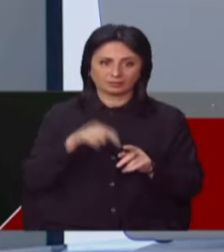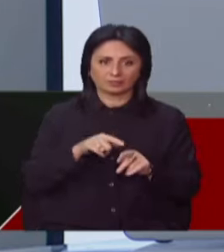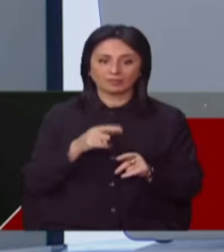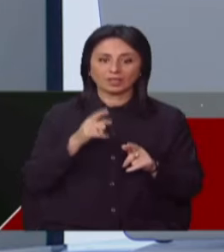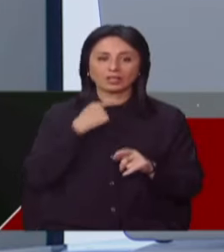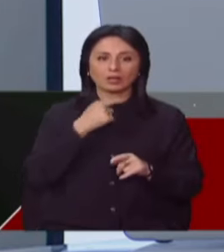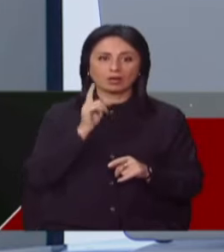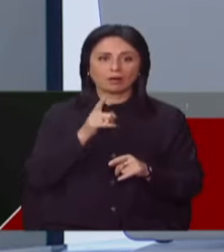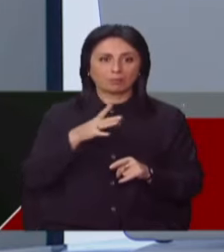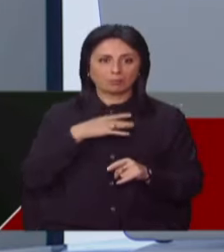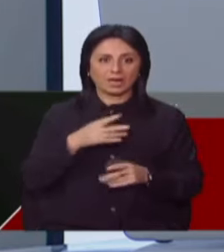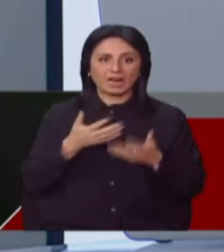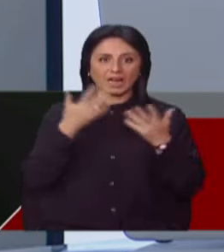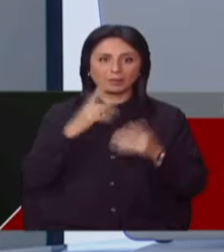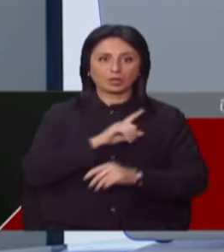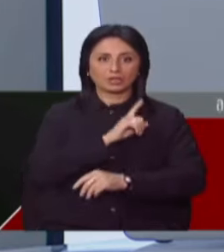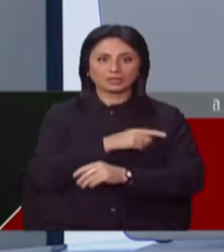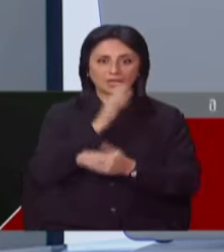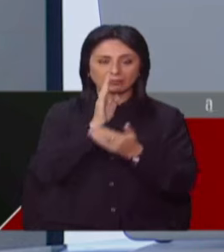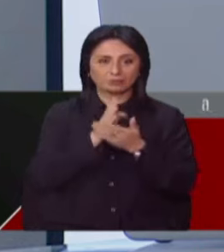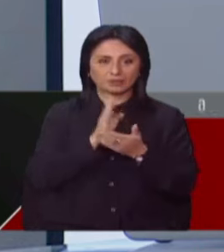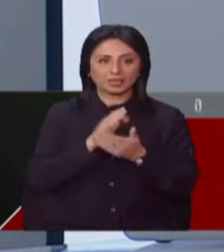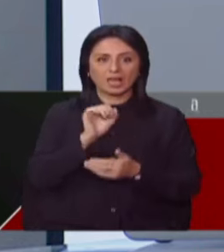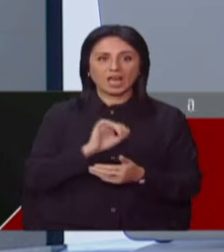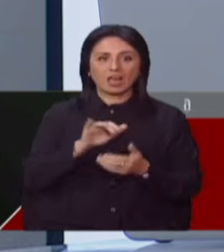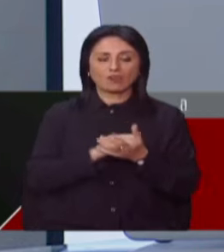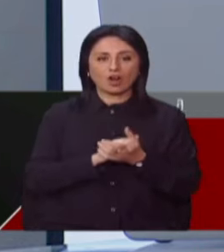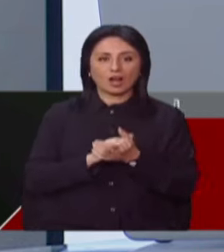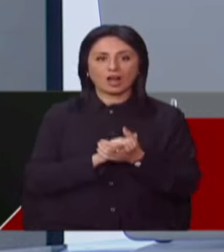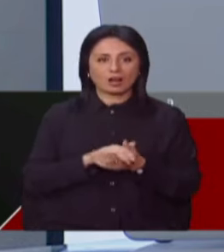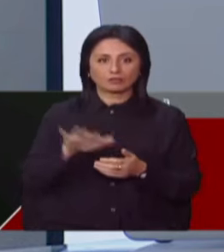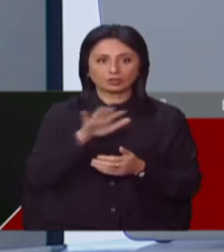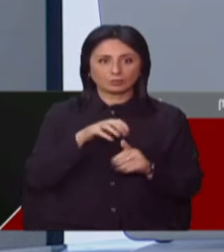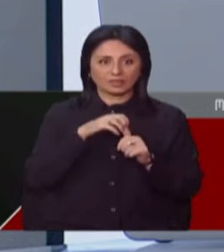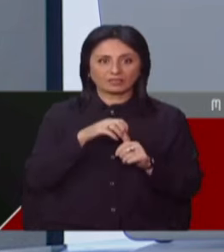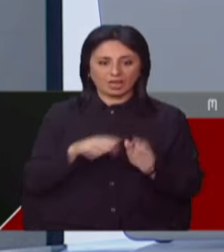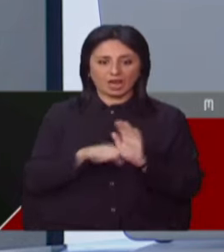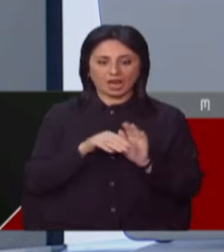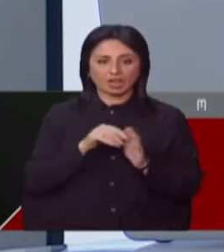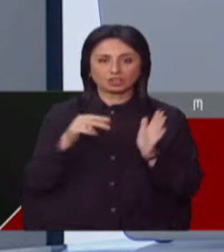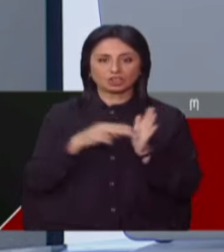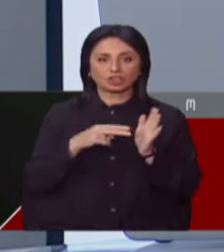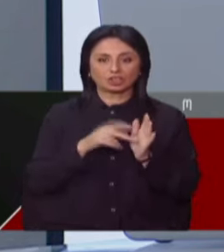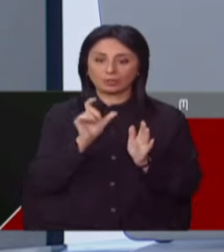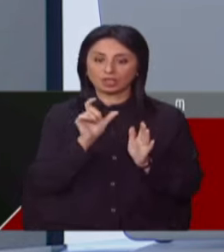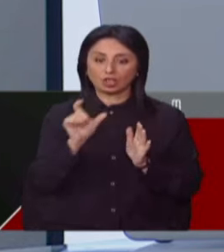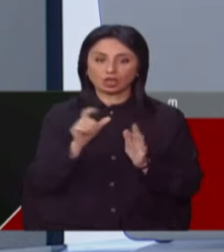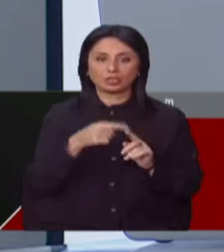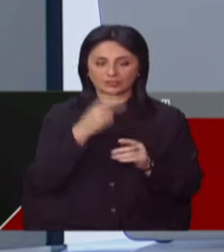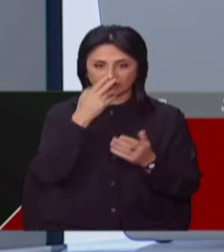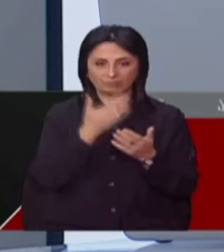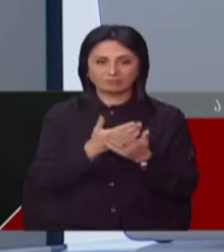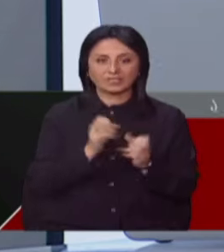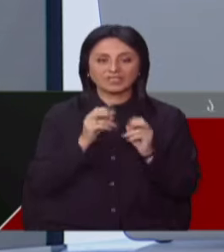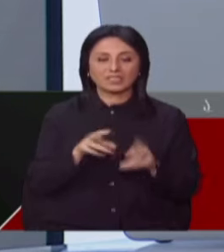ტონი საკმაოდ მწვავე იყო ლიბერალური ძალების მისამართით. ევროკავშირის თავმჯდომარე ქვეყნის ლიდერმა არჩევნების შეფასების კონტექსტში ირიბად მიანიშნა